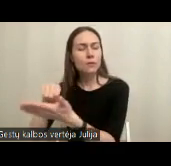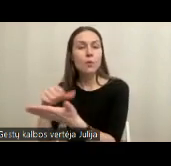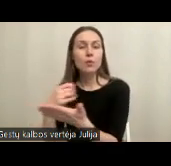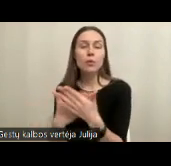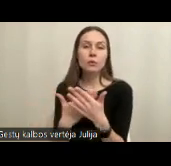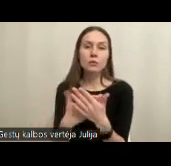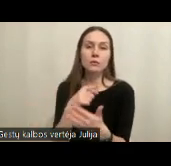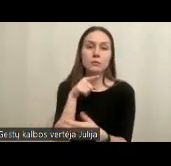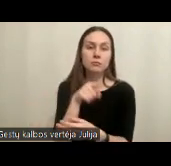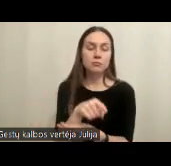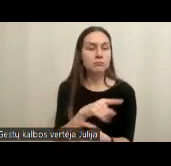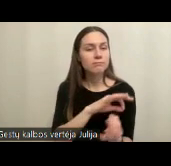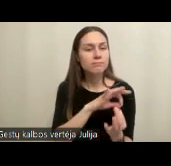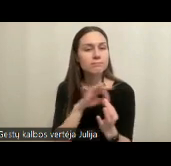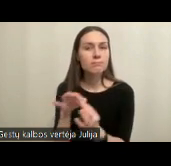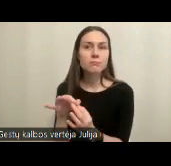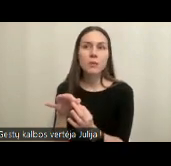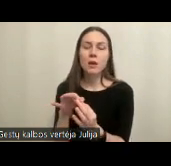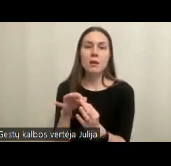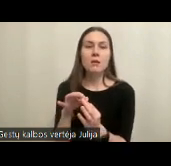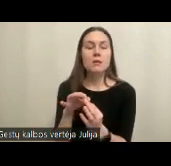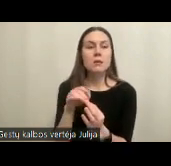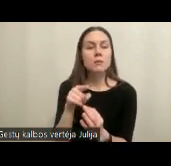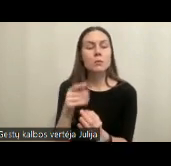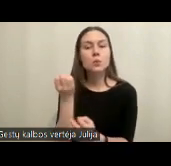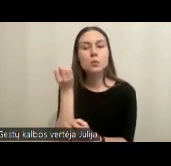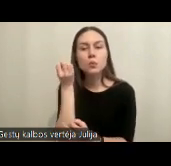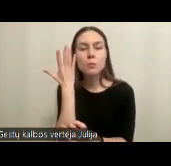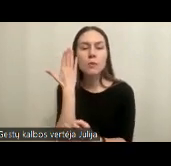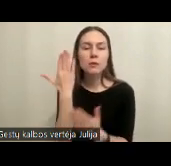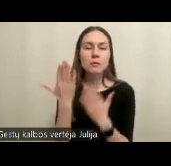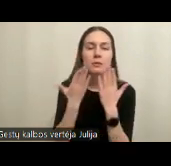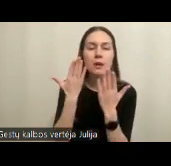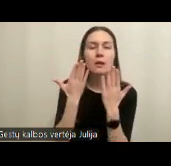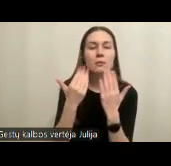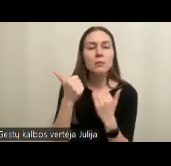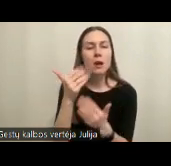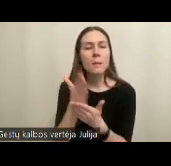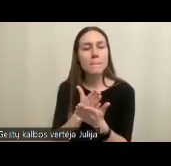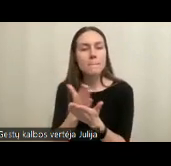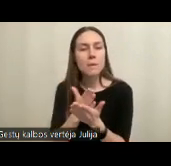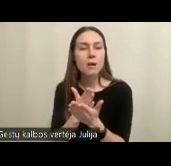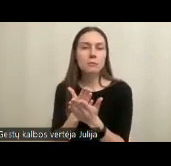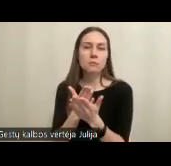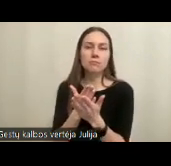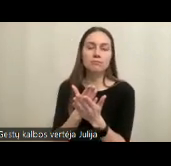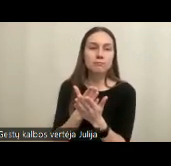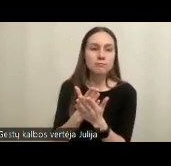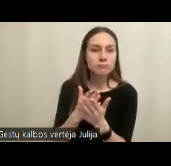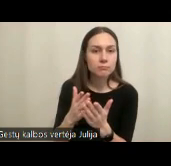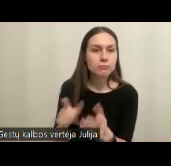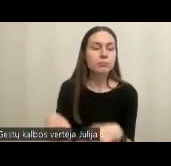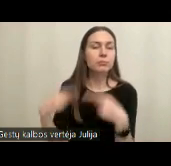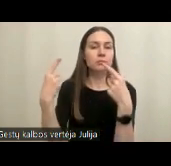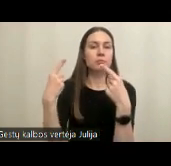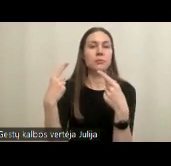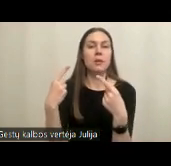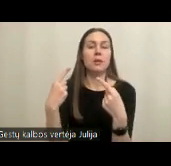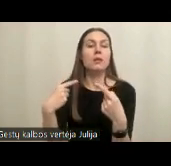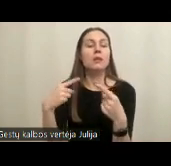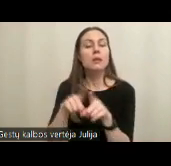išsami kelionė, atvedanti į skaitimą ir supratimą, į gerosios praktikos auginimą ir į tai, kaip mes